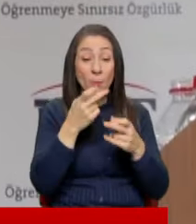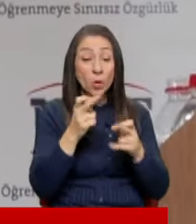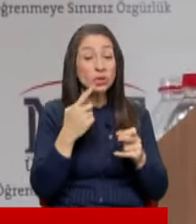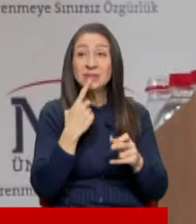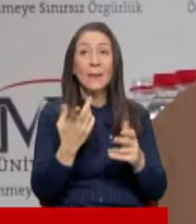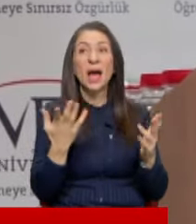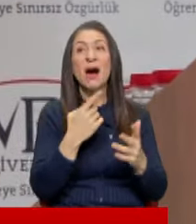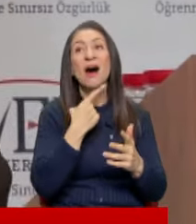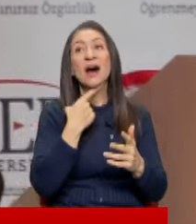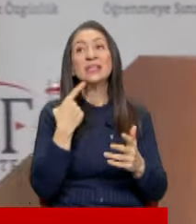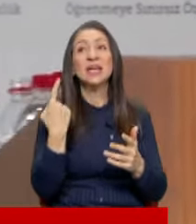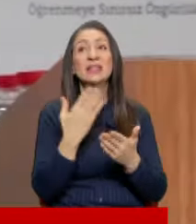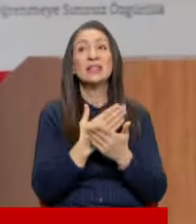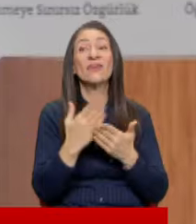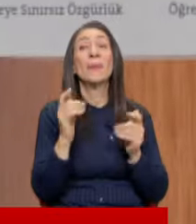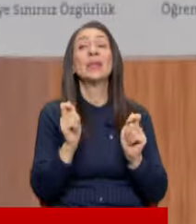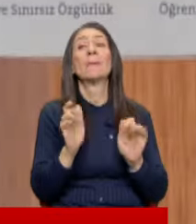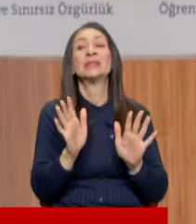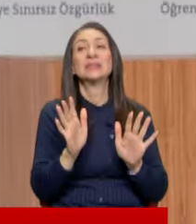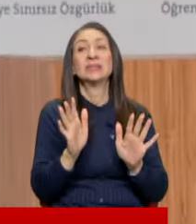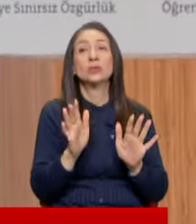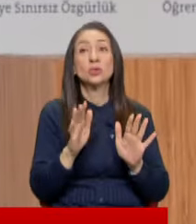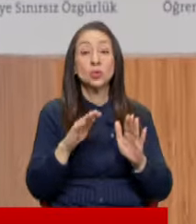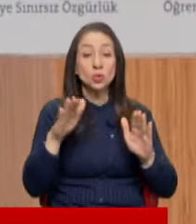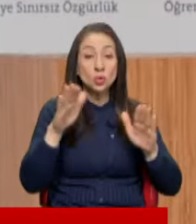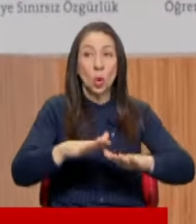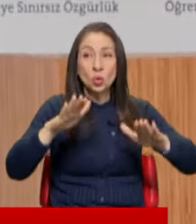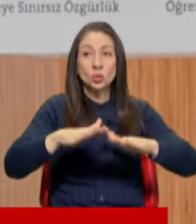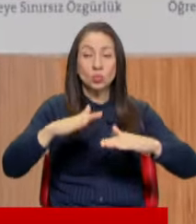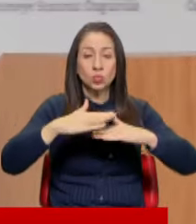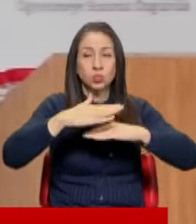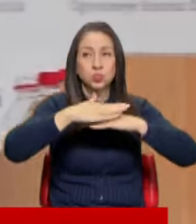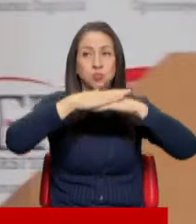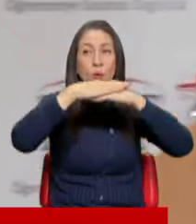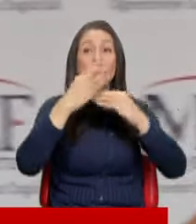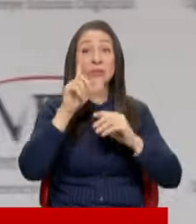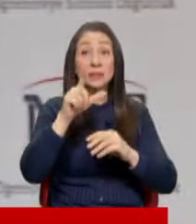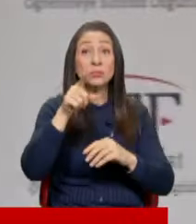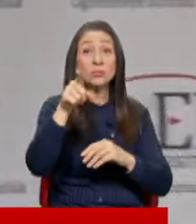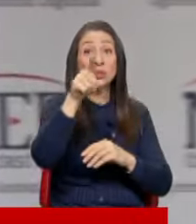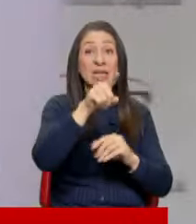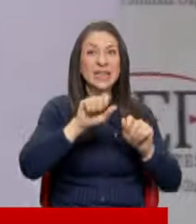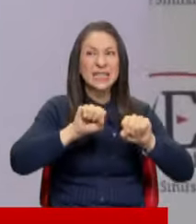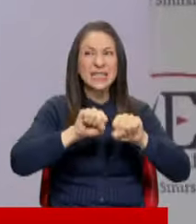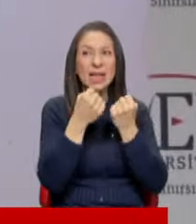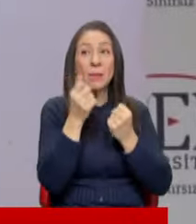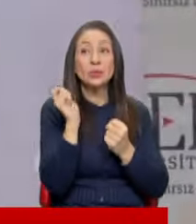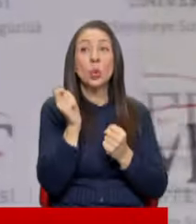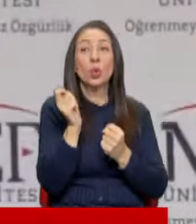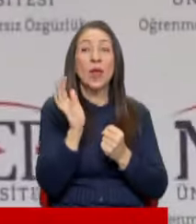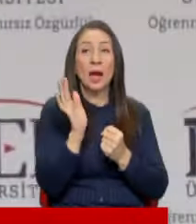boşluk asla devam edemez doldurulmak zorundadır Burası kırılmak